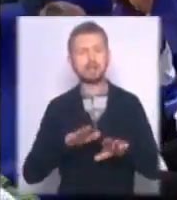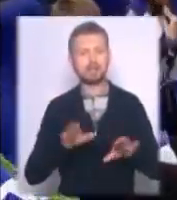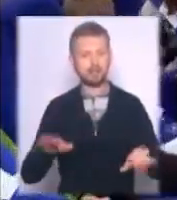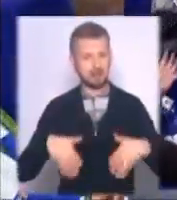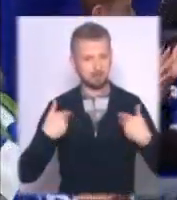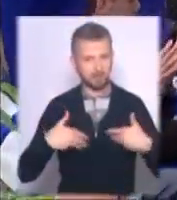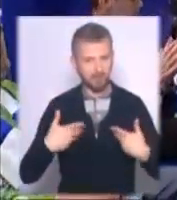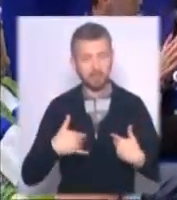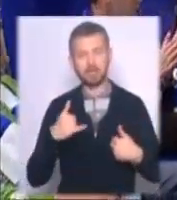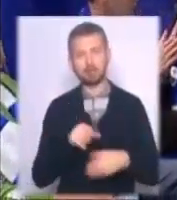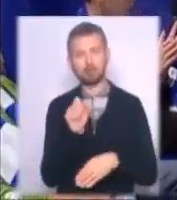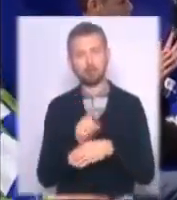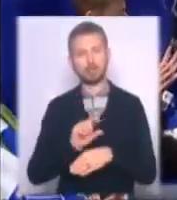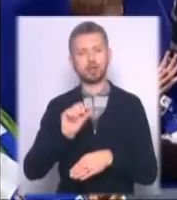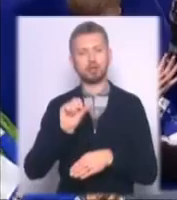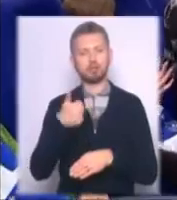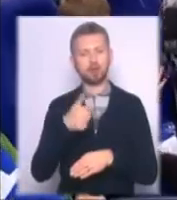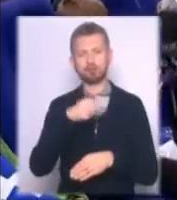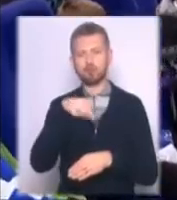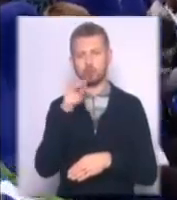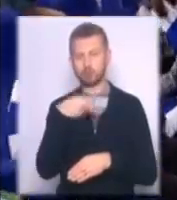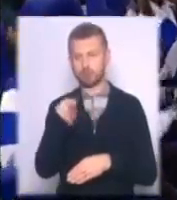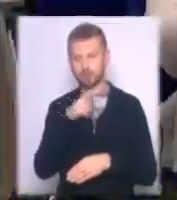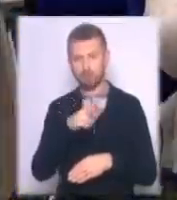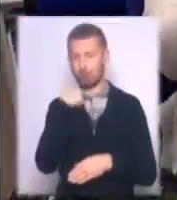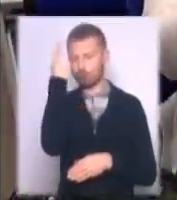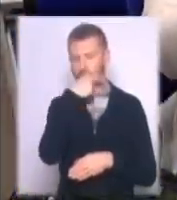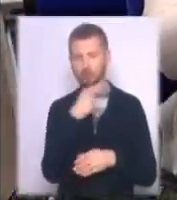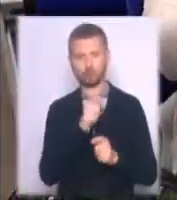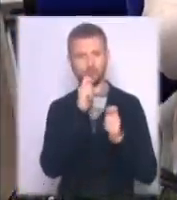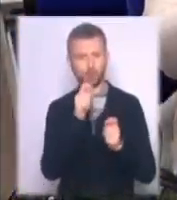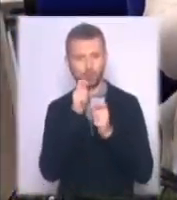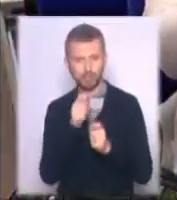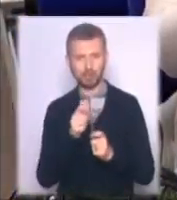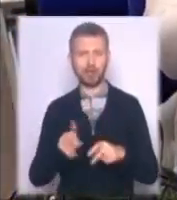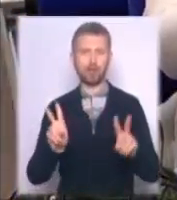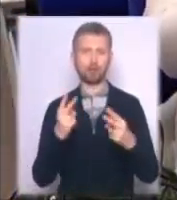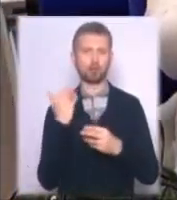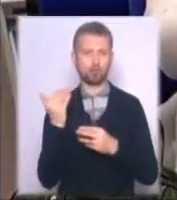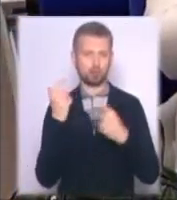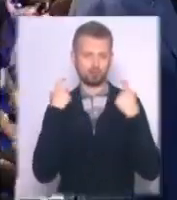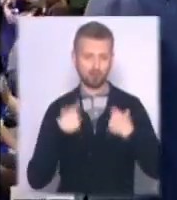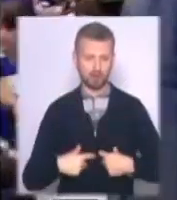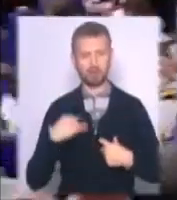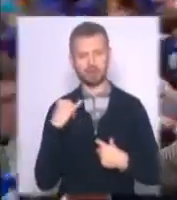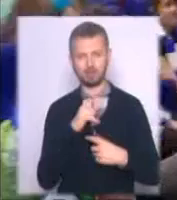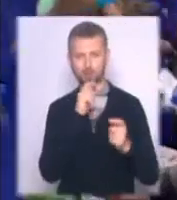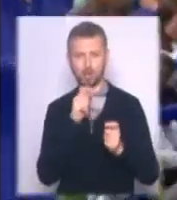та доручили першому номеру «Динамо» особисто вручити малечі клубні шалики та подарунки.